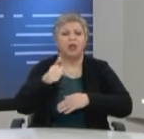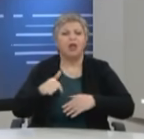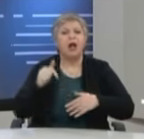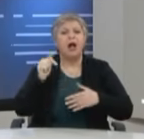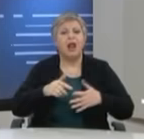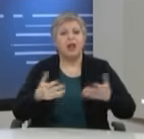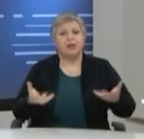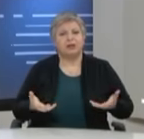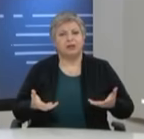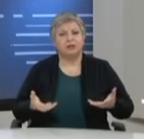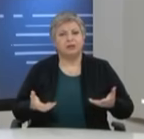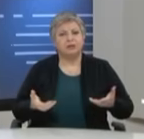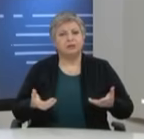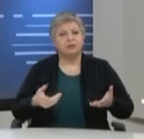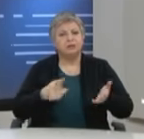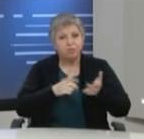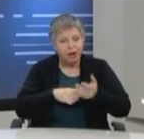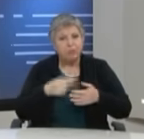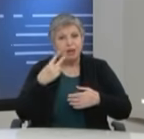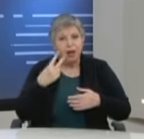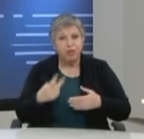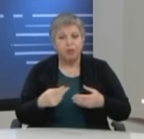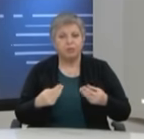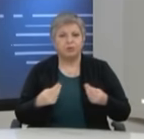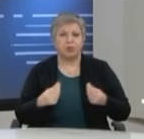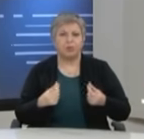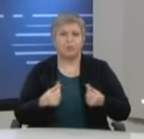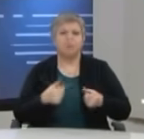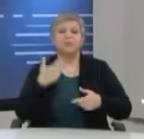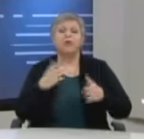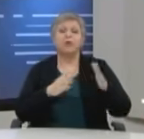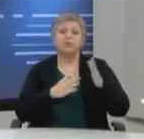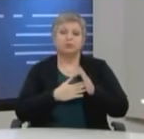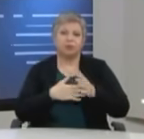Σταματήστε παρακαλώ. Σταματήστε κύριε Παπαδόπουλε. Σας παρακαλώ.